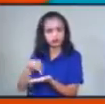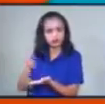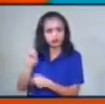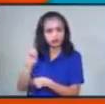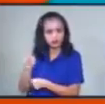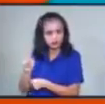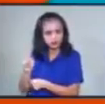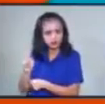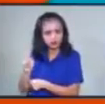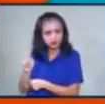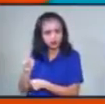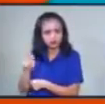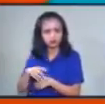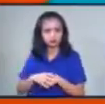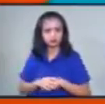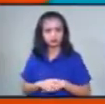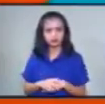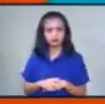OT.